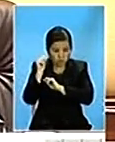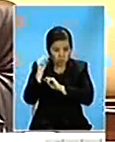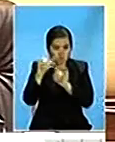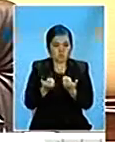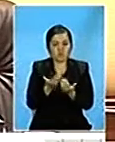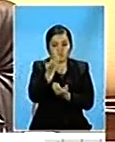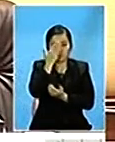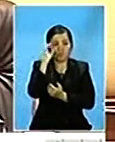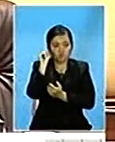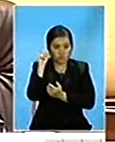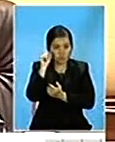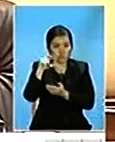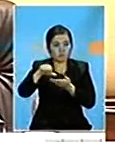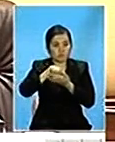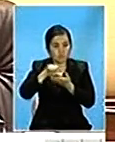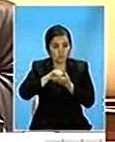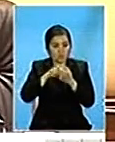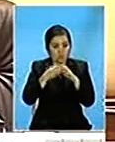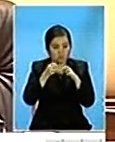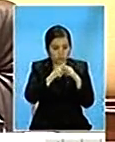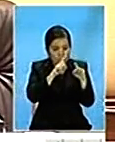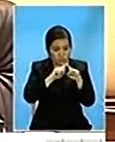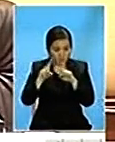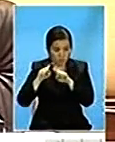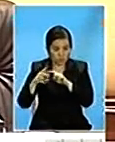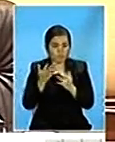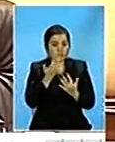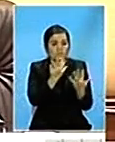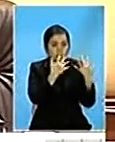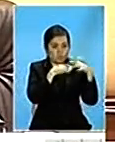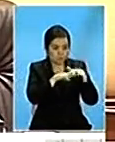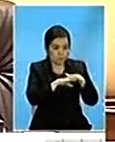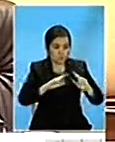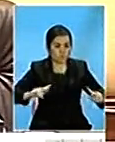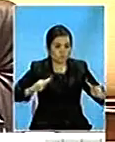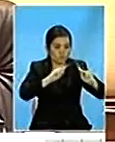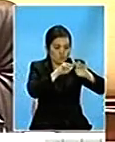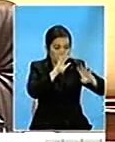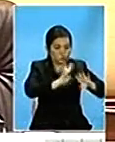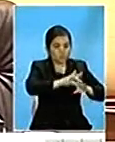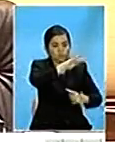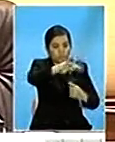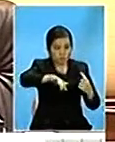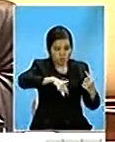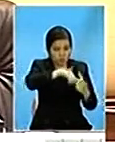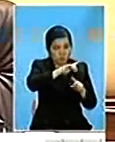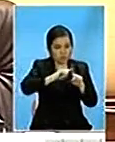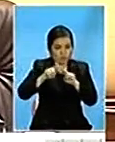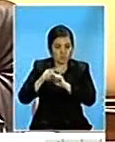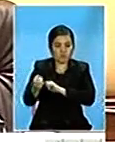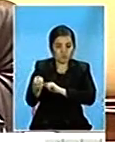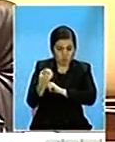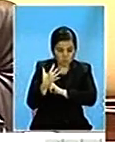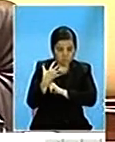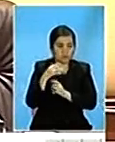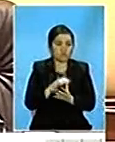หน้าอย่างไรนั้นนะครับผมจะได้ประสานกับรัฐมนตรีกระทรวงทรัพย์จากกรณีธรรมชาติสิ่งแวดล้อมในรายละเอียดตามที่ท่านกล่าวไปเมื่อสักครู่อีกครั้งห